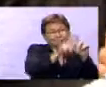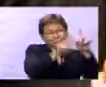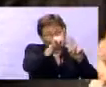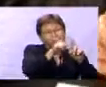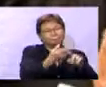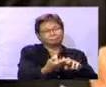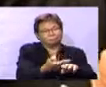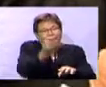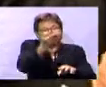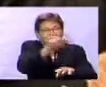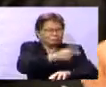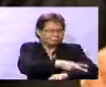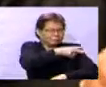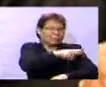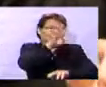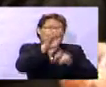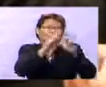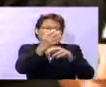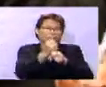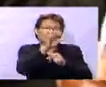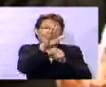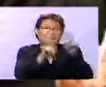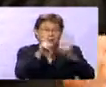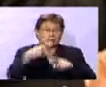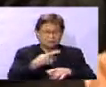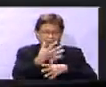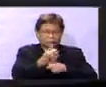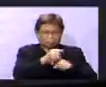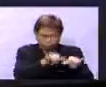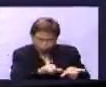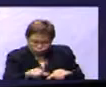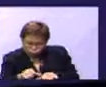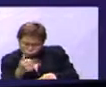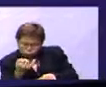sampai ke 5 bintang. Jadi di situ kita boleh buat pengukuran.